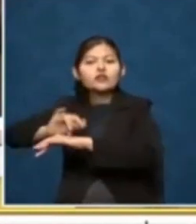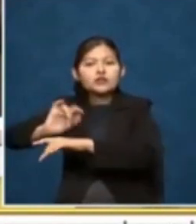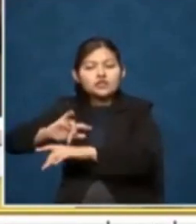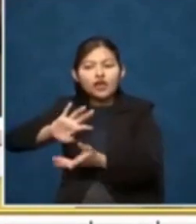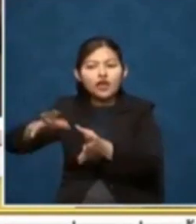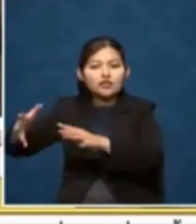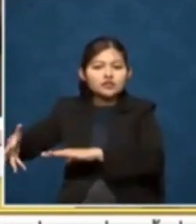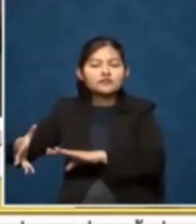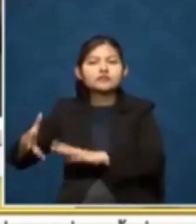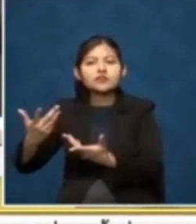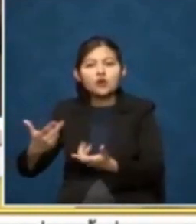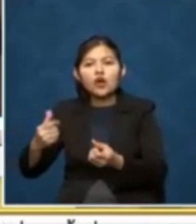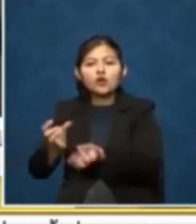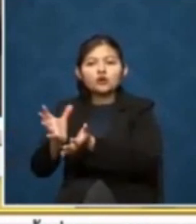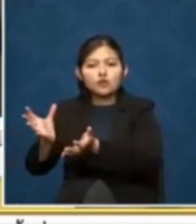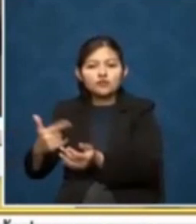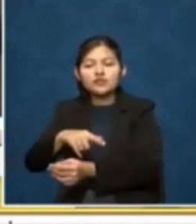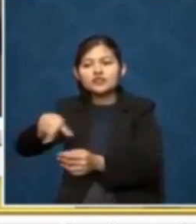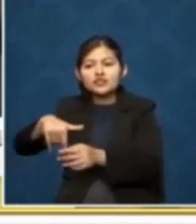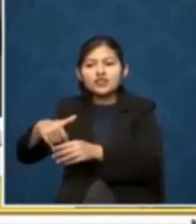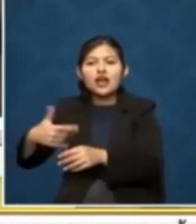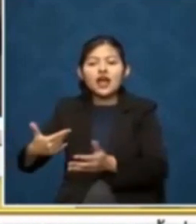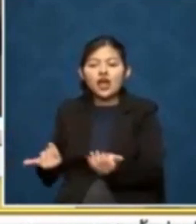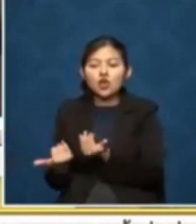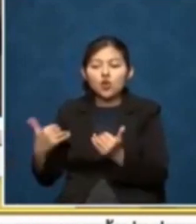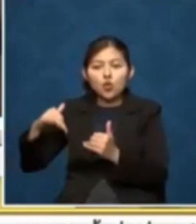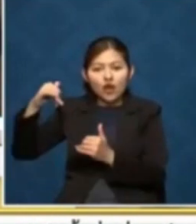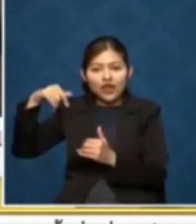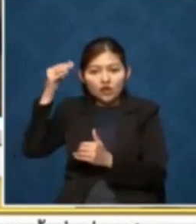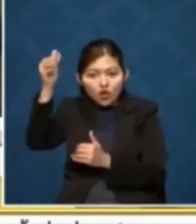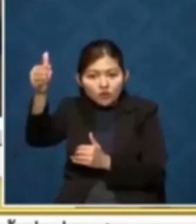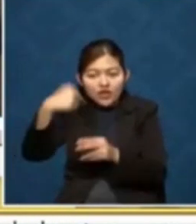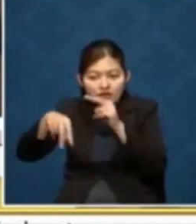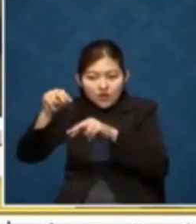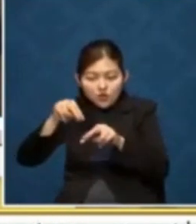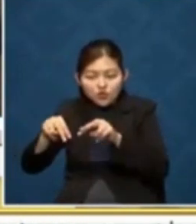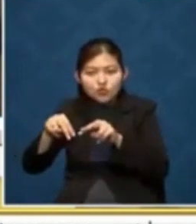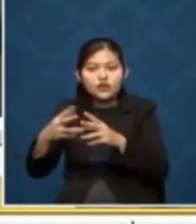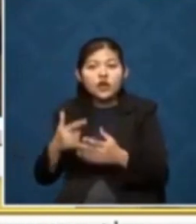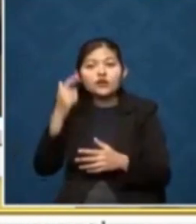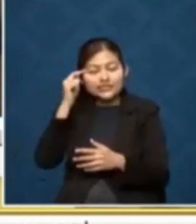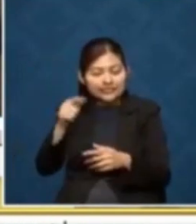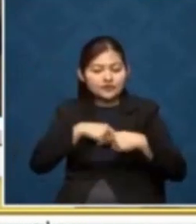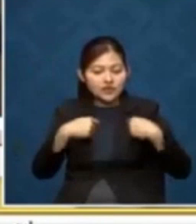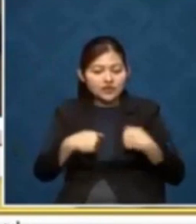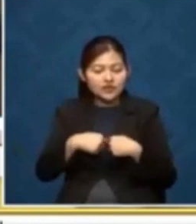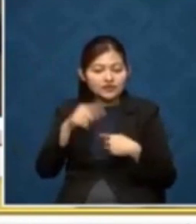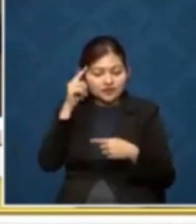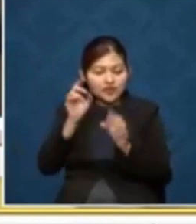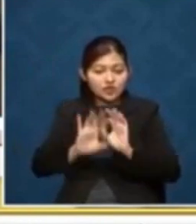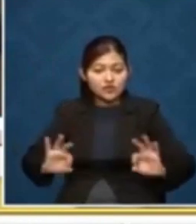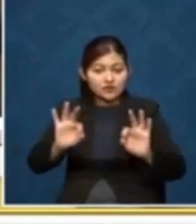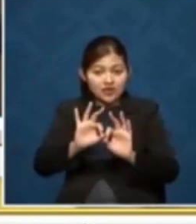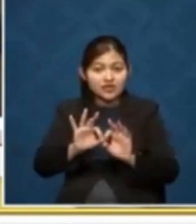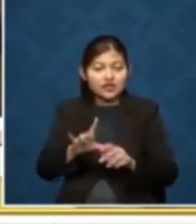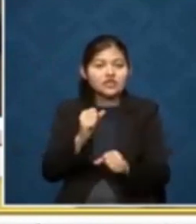สียสิ่งแวดล้อมหรือเราต้องเสียทรัพยากรที่เรามีให้ลูกหลานเราในอนาคตดิฉันอยากให้เราคำนึงเป็นหลักหัวใจสำคัญก็คือว่า